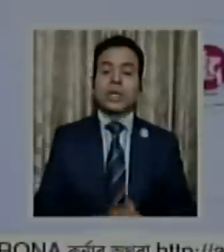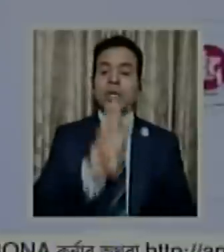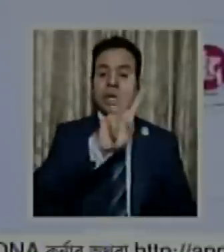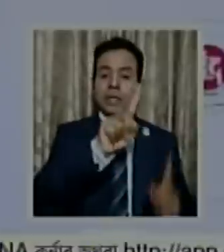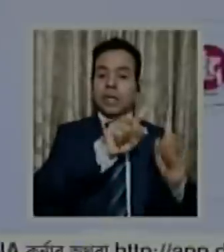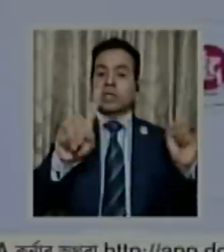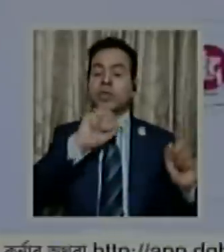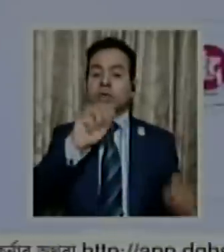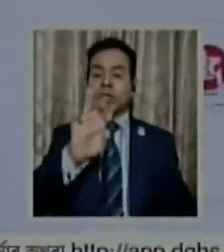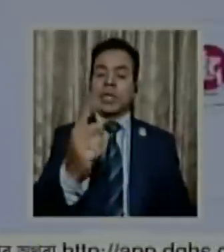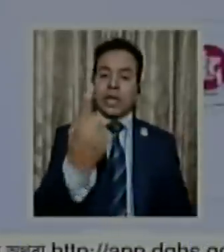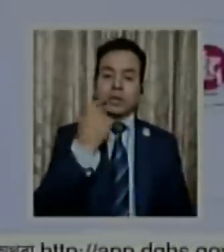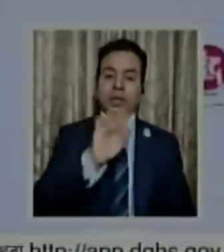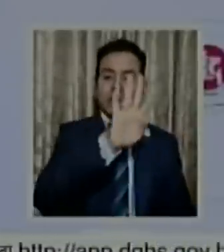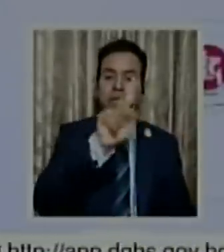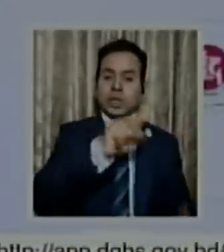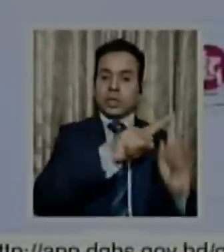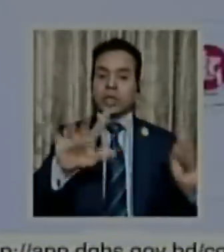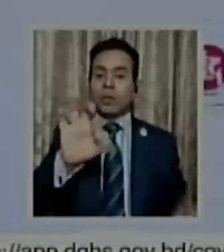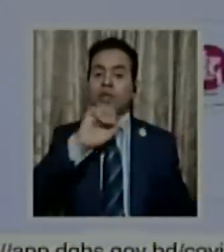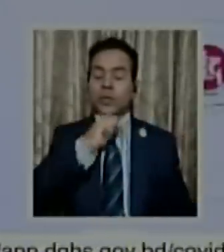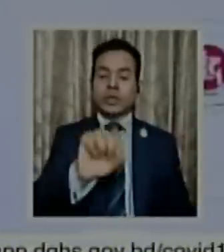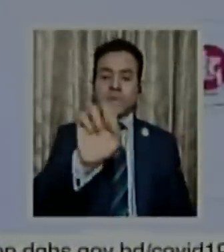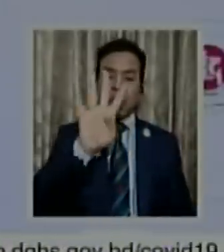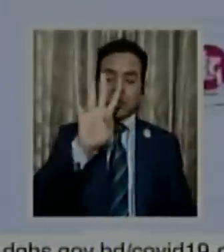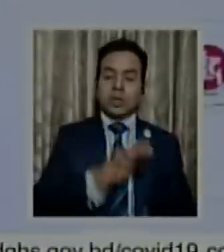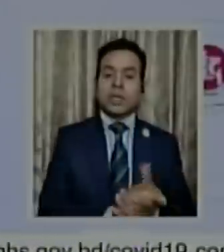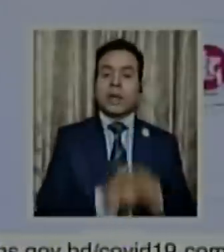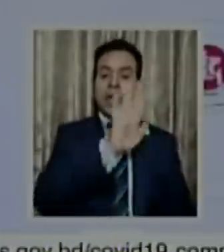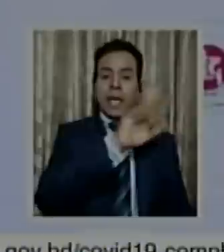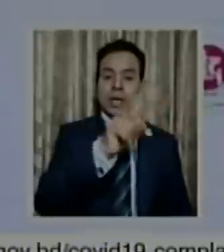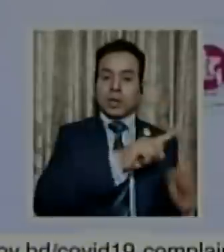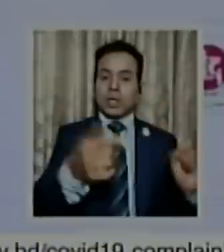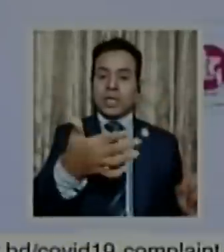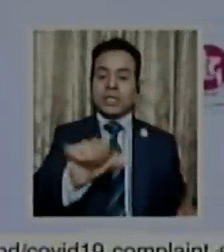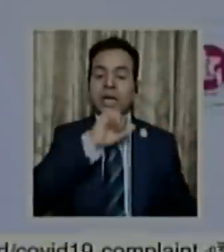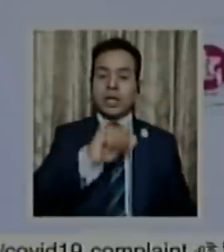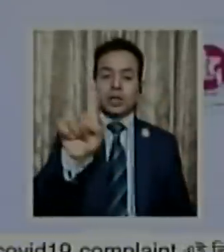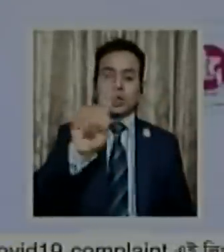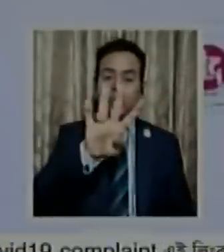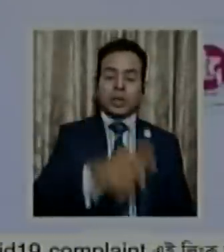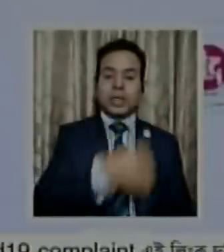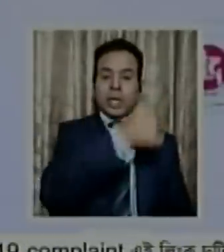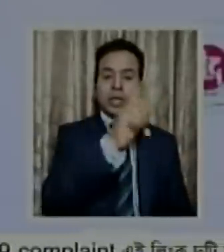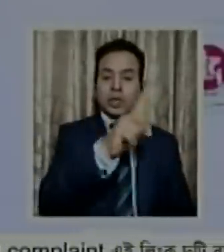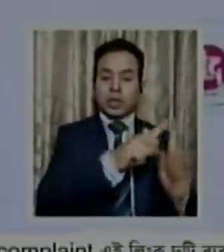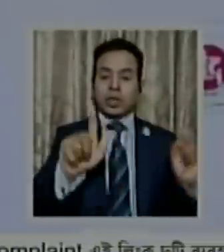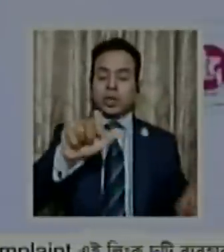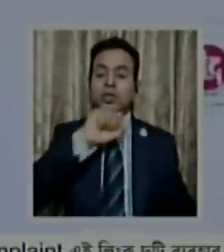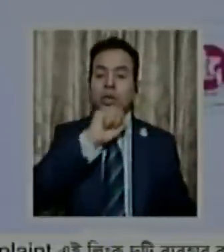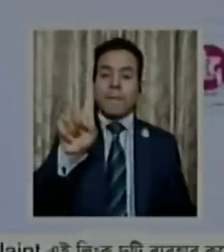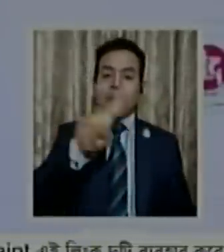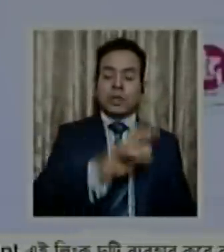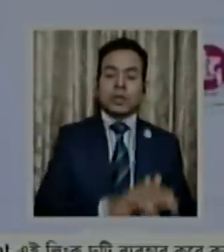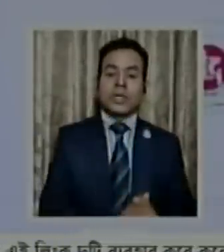২১.৩৮%। বয়স বিভাজনে ২৪ ঘন্টায় যারা মৃত্যুবরণ করেছেন, যে বয়সের ৩১-৪০ বছর ১জন,